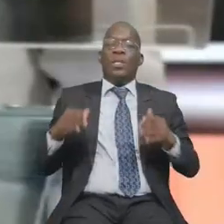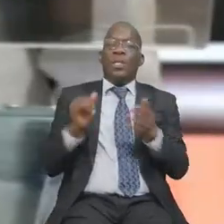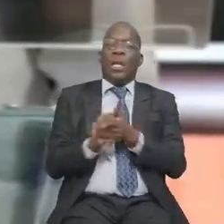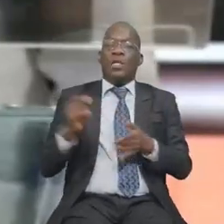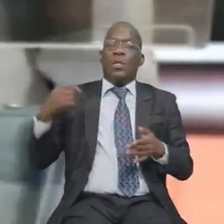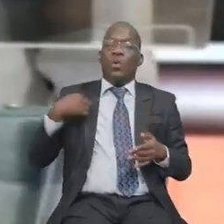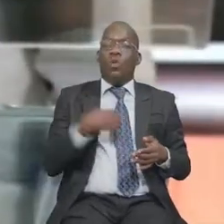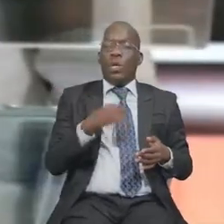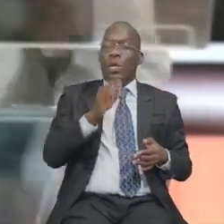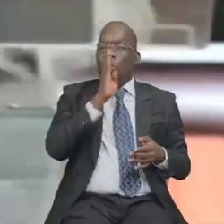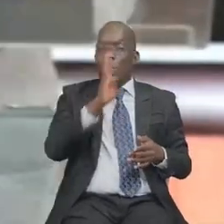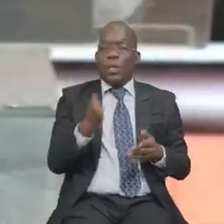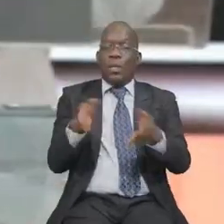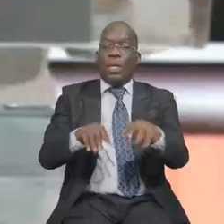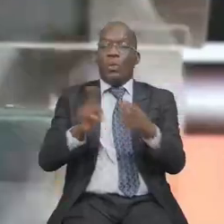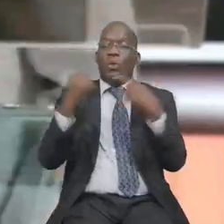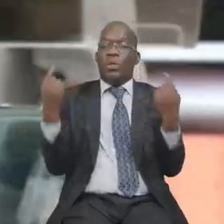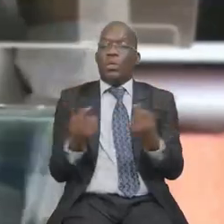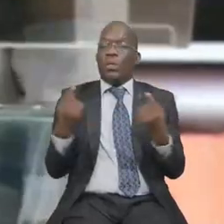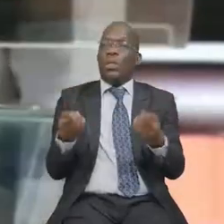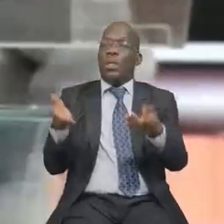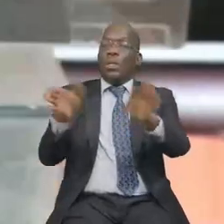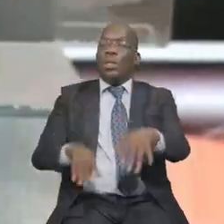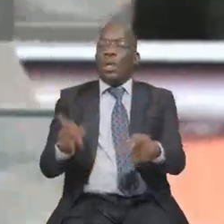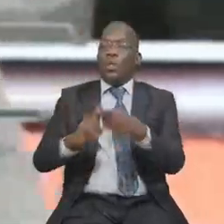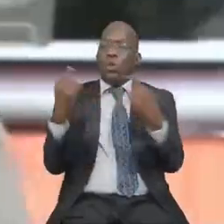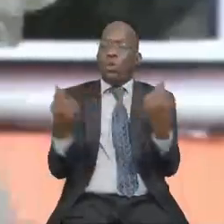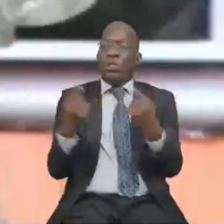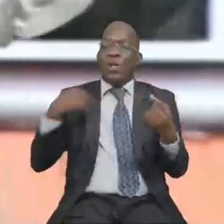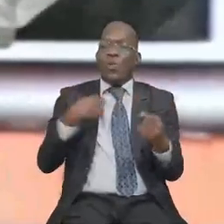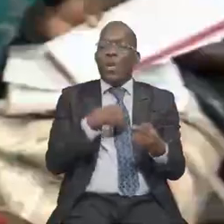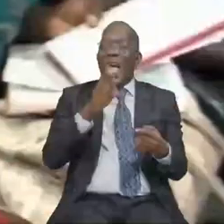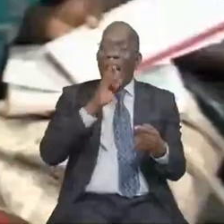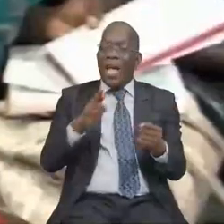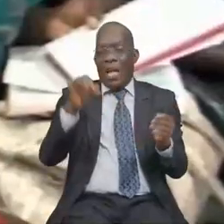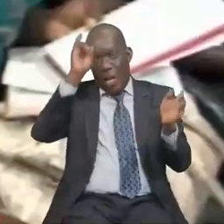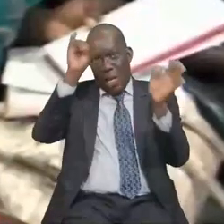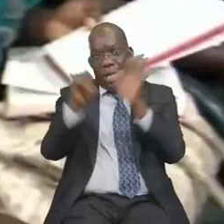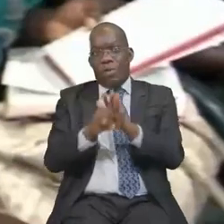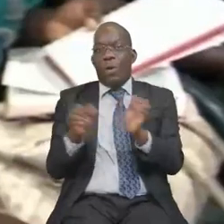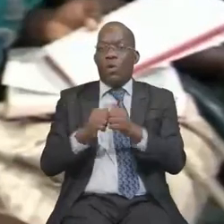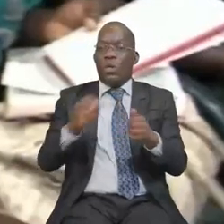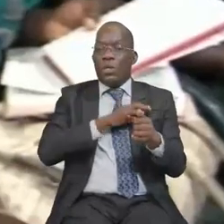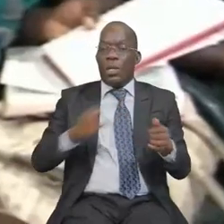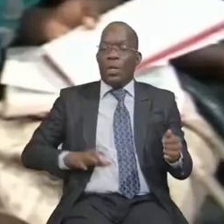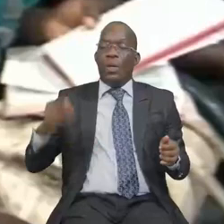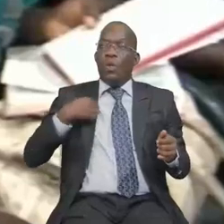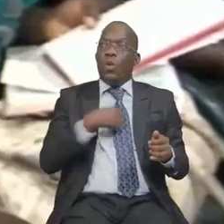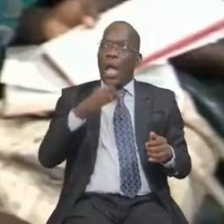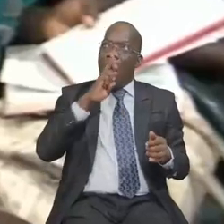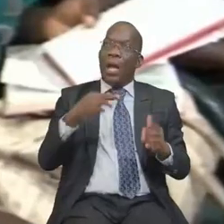premièrement, mort au péché, nous nous identifions à Christ, nous sommes crucifiés avec